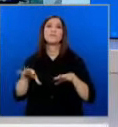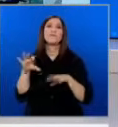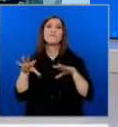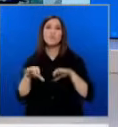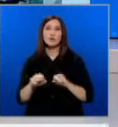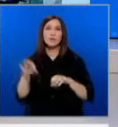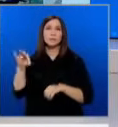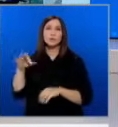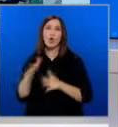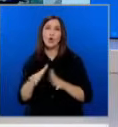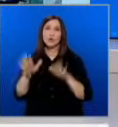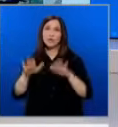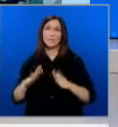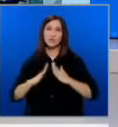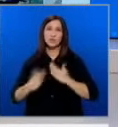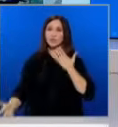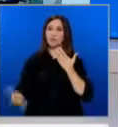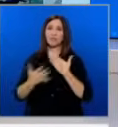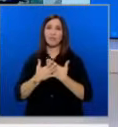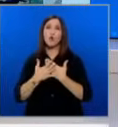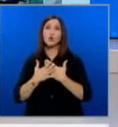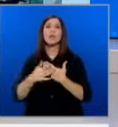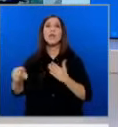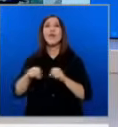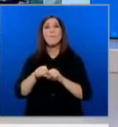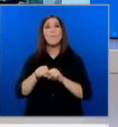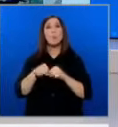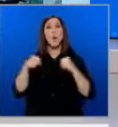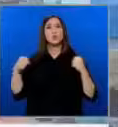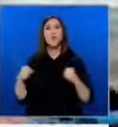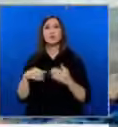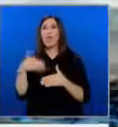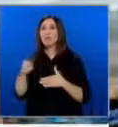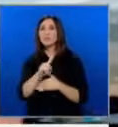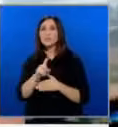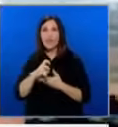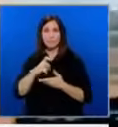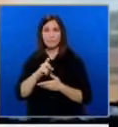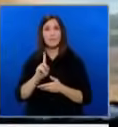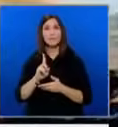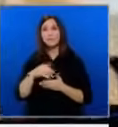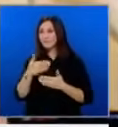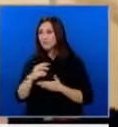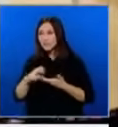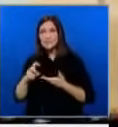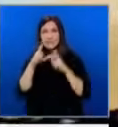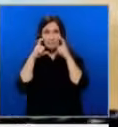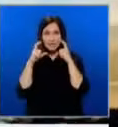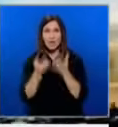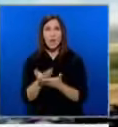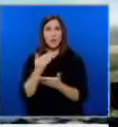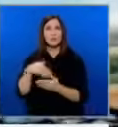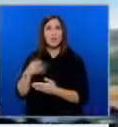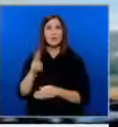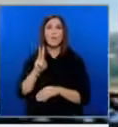по домовете си с затворени прозорци, а навън да се излиза само с маски. В ранния следобед вятърът разнесе